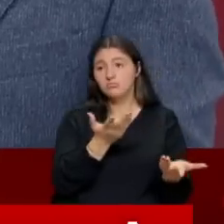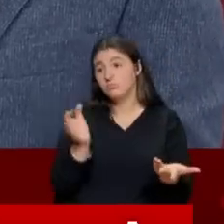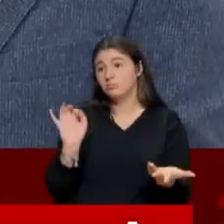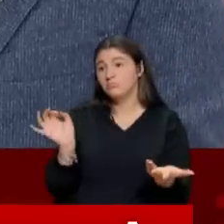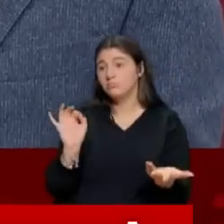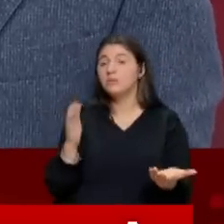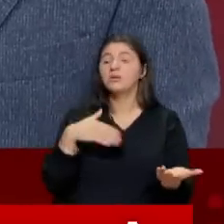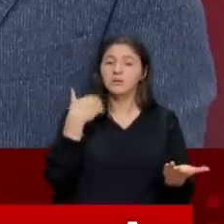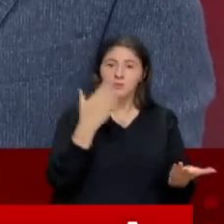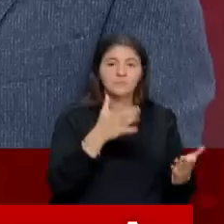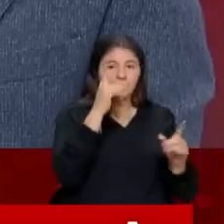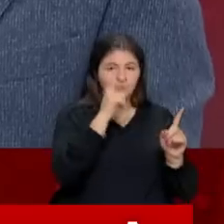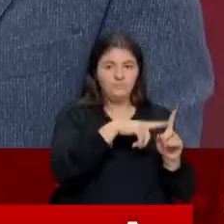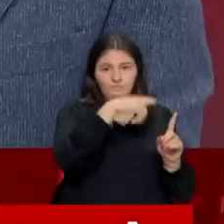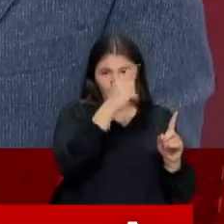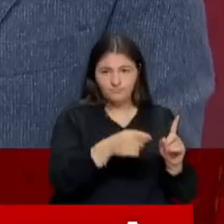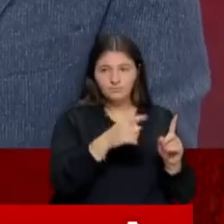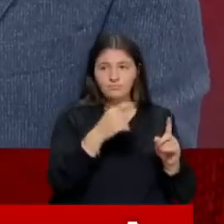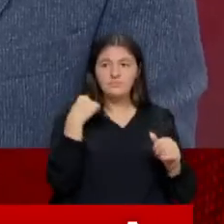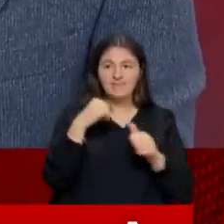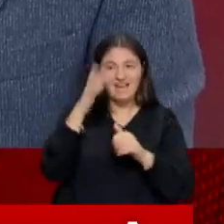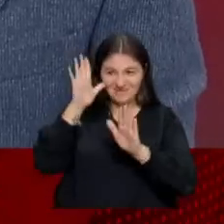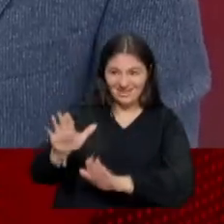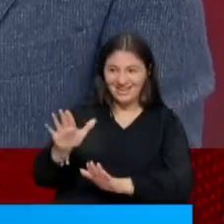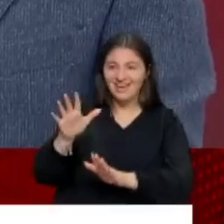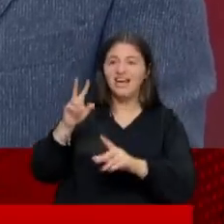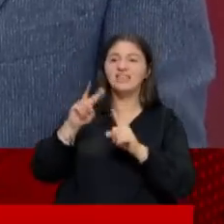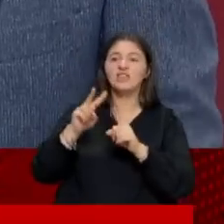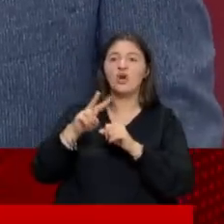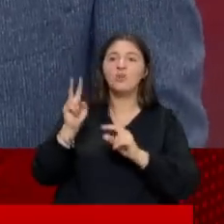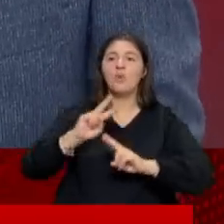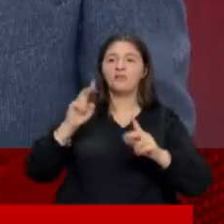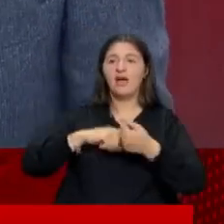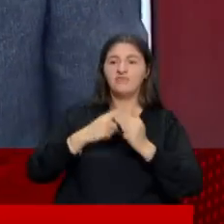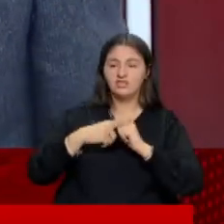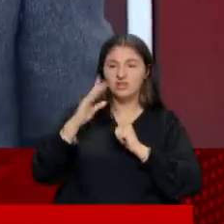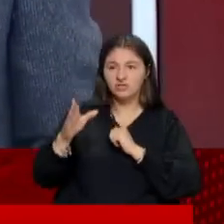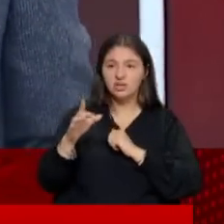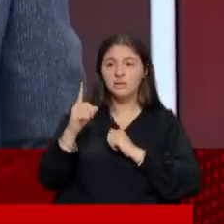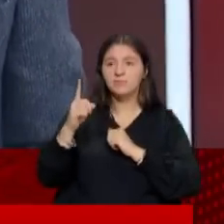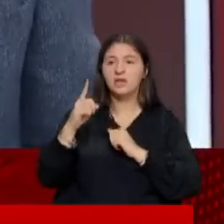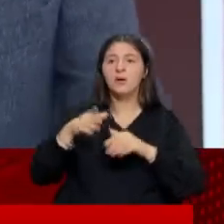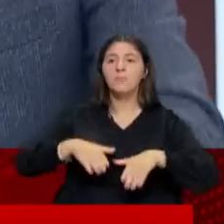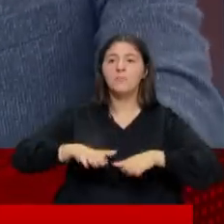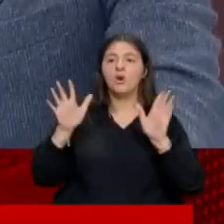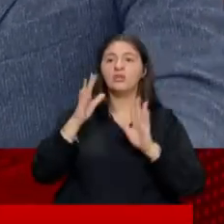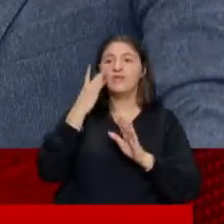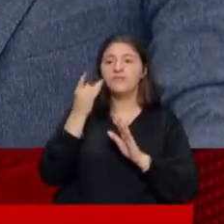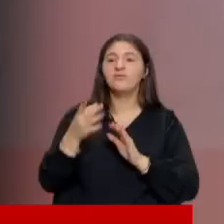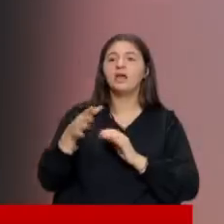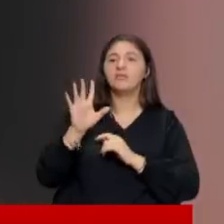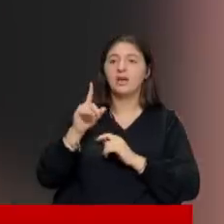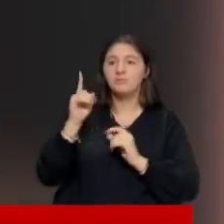Peki Amerika'dan sonra yine Amerika'da kalacağız niye moda Haftasına gideceğiz yine bir protestoyu fark etmeyen